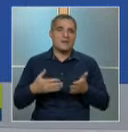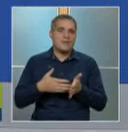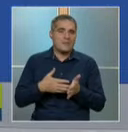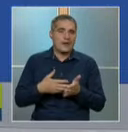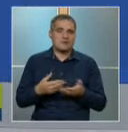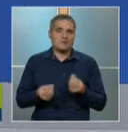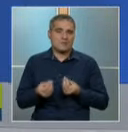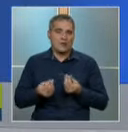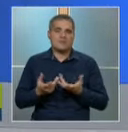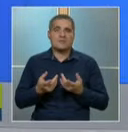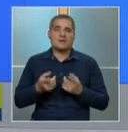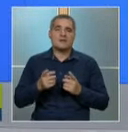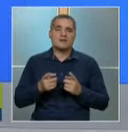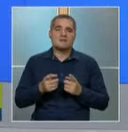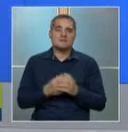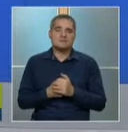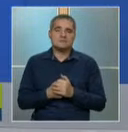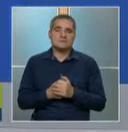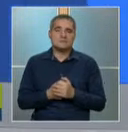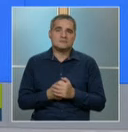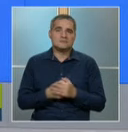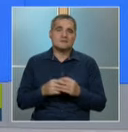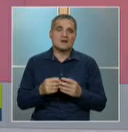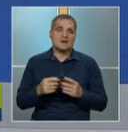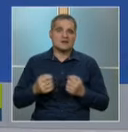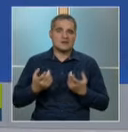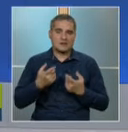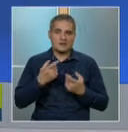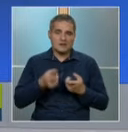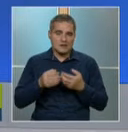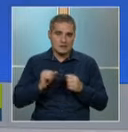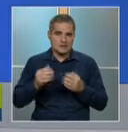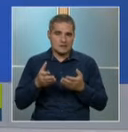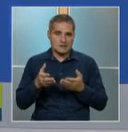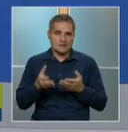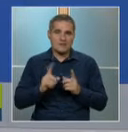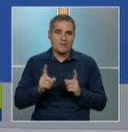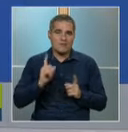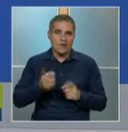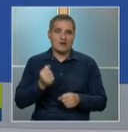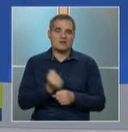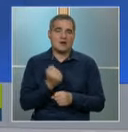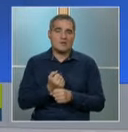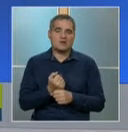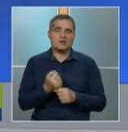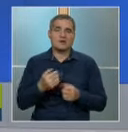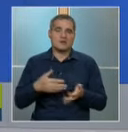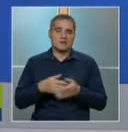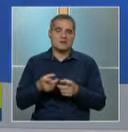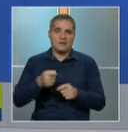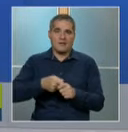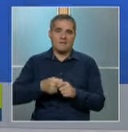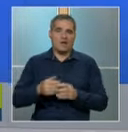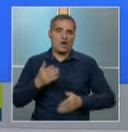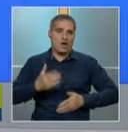препречени, не могат да работят. Да, те вече ги внедят и в здравеопазването. Където... Да, и тъй като не могат да работят някои, и за това